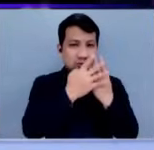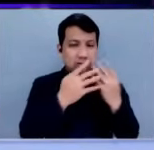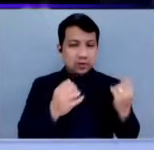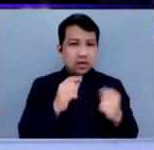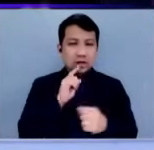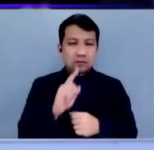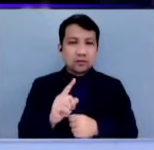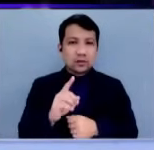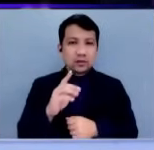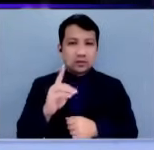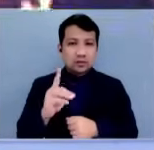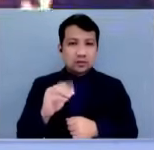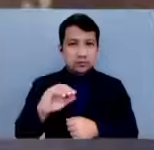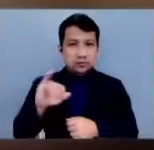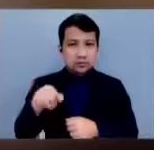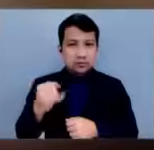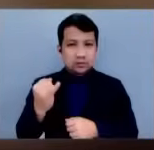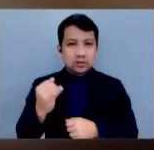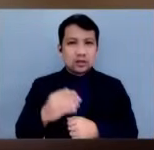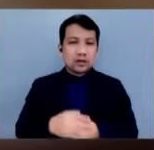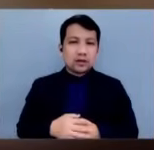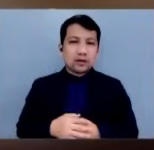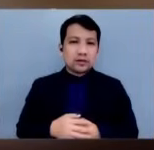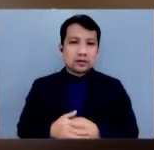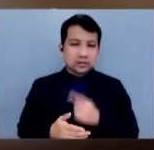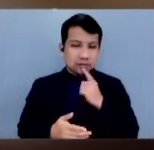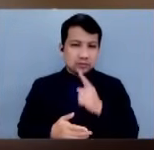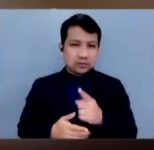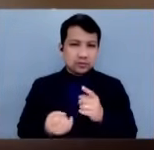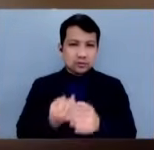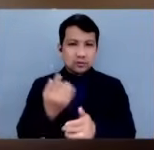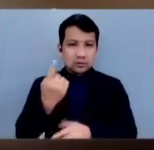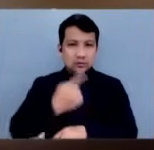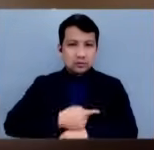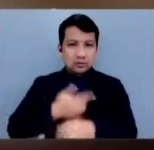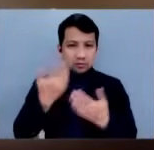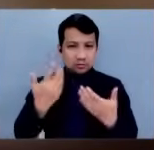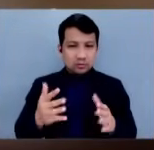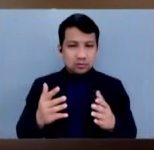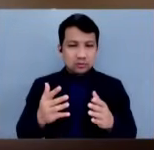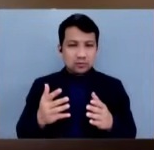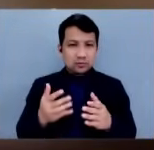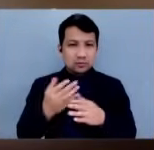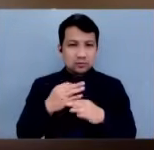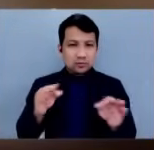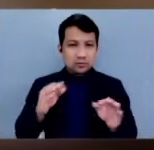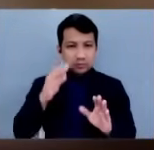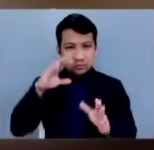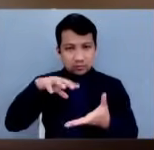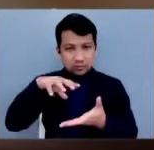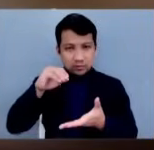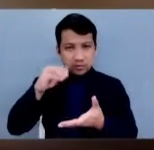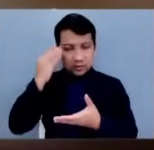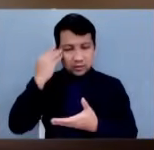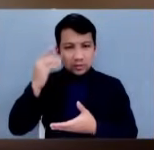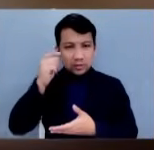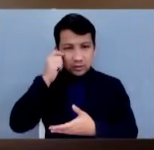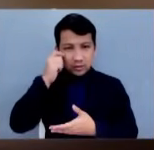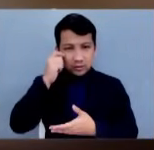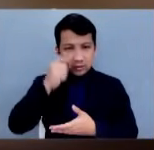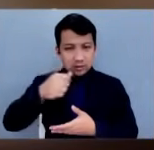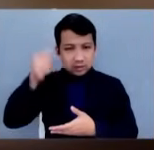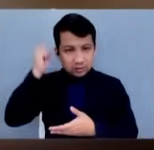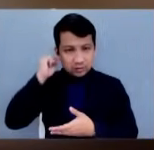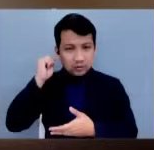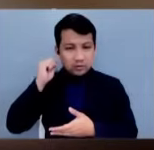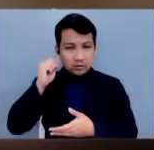ating Department of Justice. Ilang oras lang yan matapos maglabas ng litrato ang abogado ni Teves na si attorney